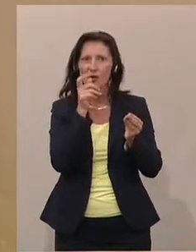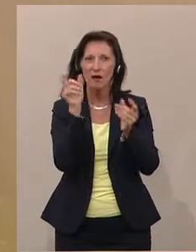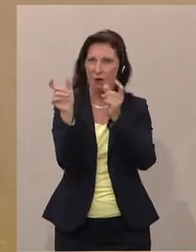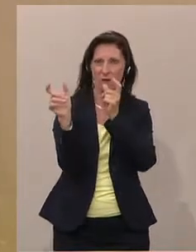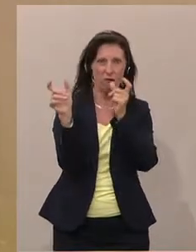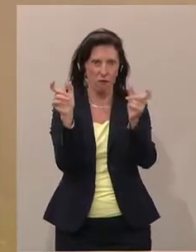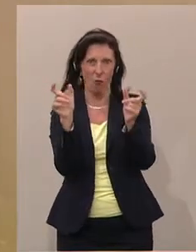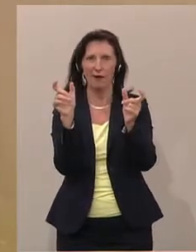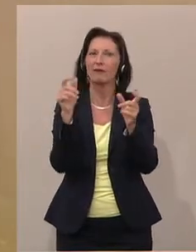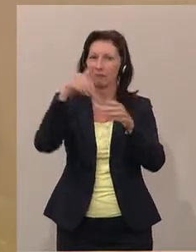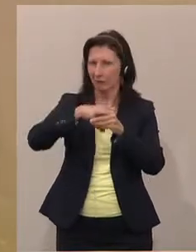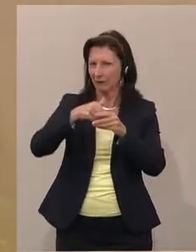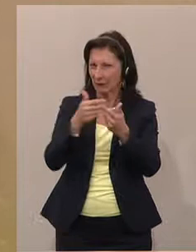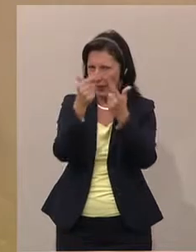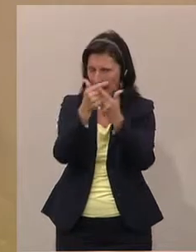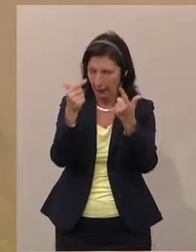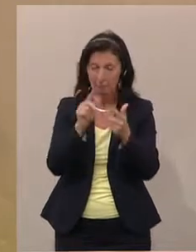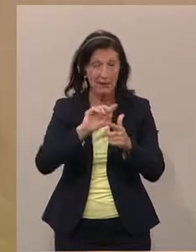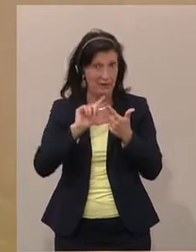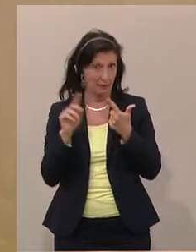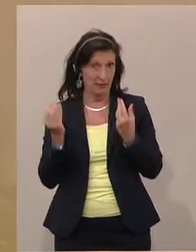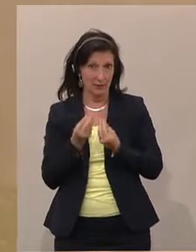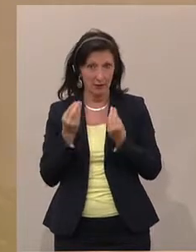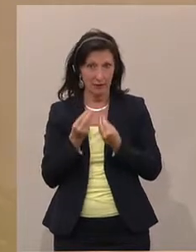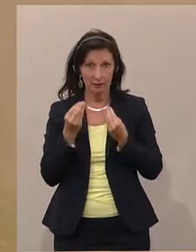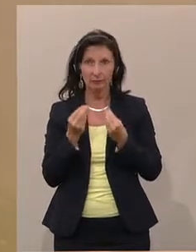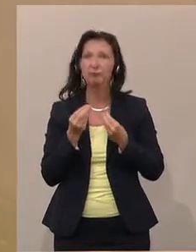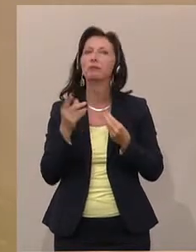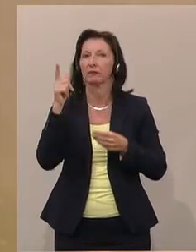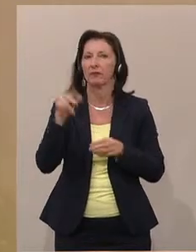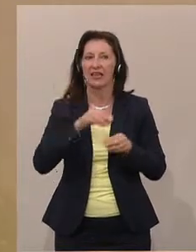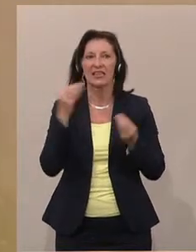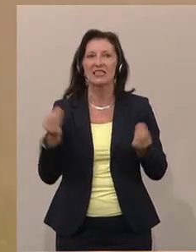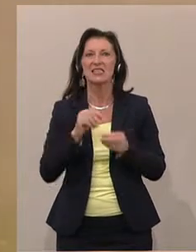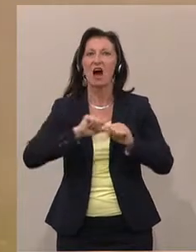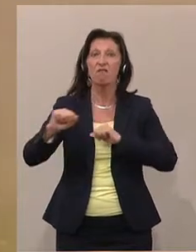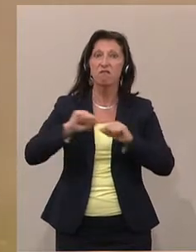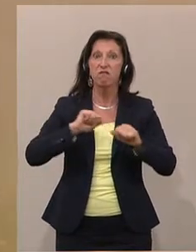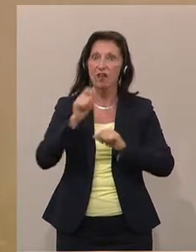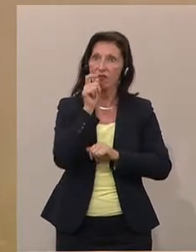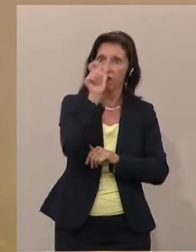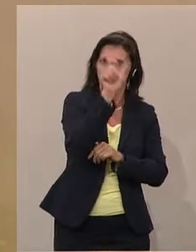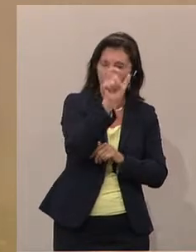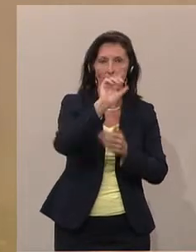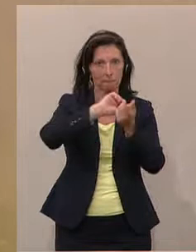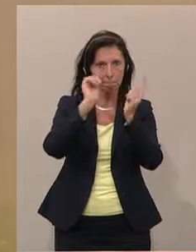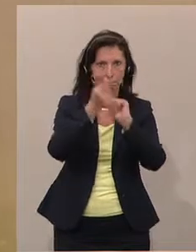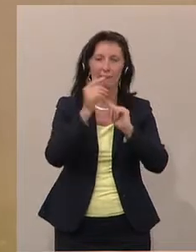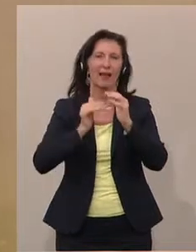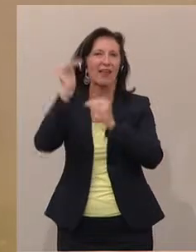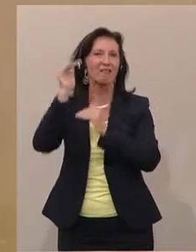geklärt. Der zweite Punkt ist, dass der Begriff, die Bezeichnung des Sachwalters ersetzt wird durch den